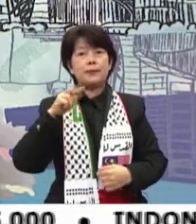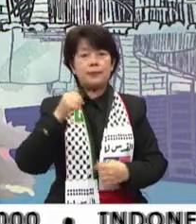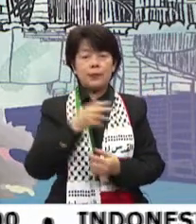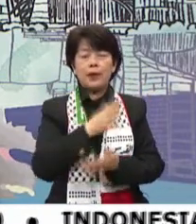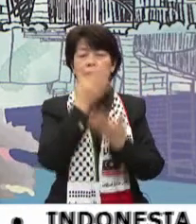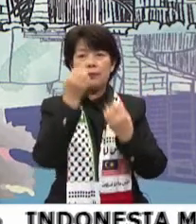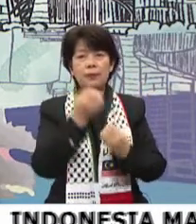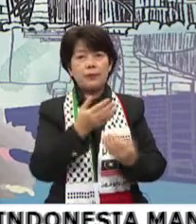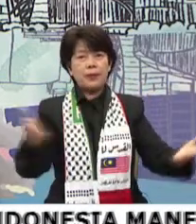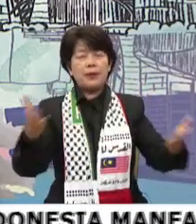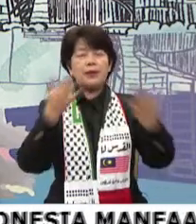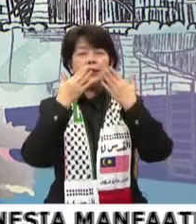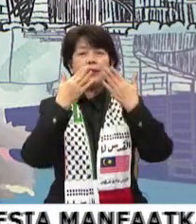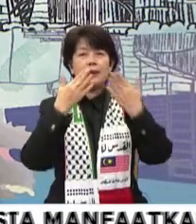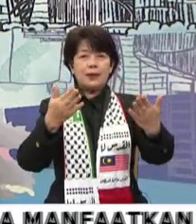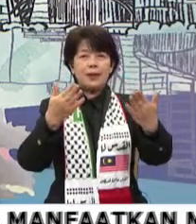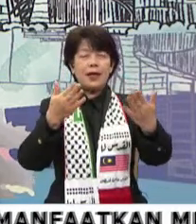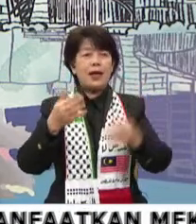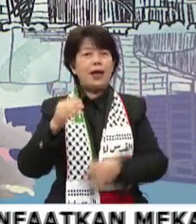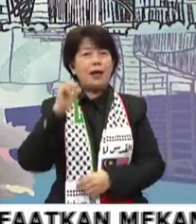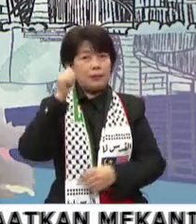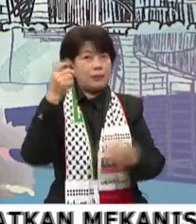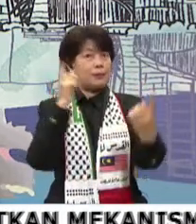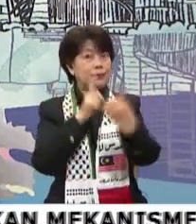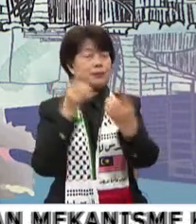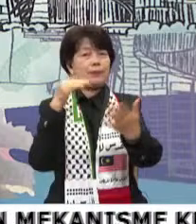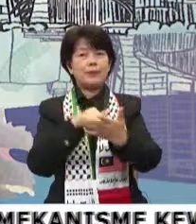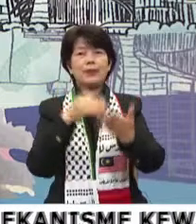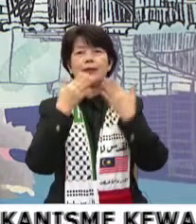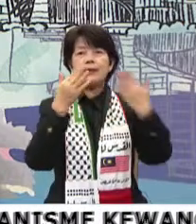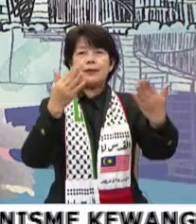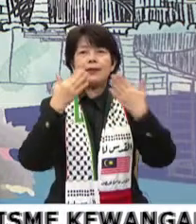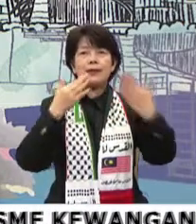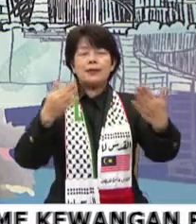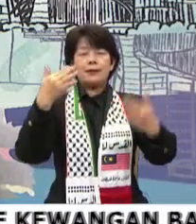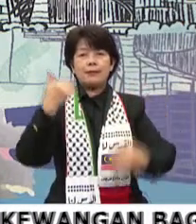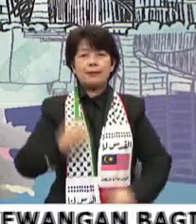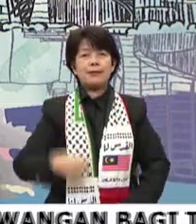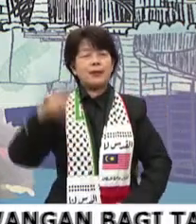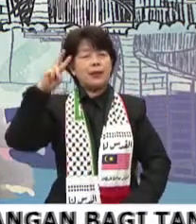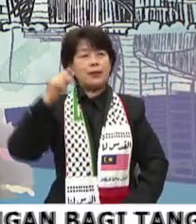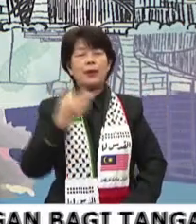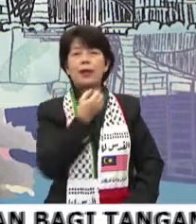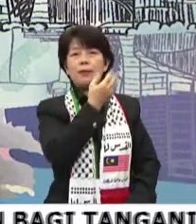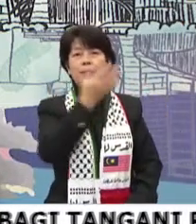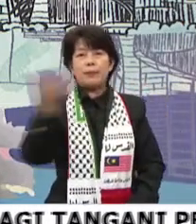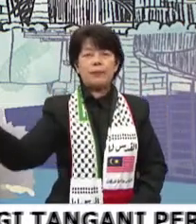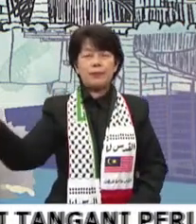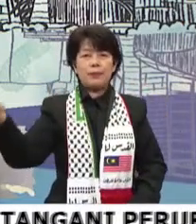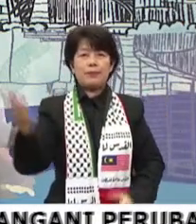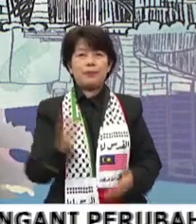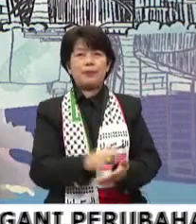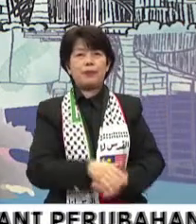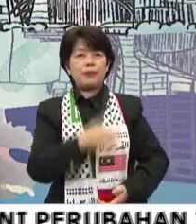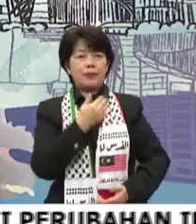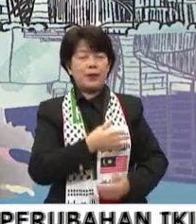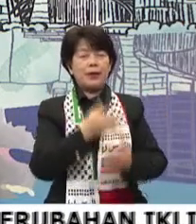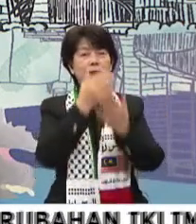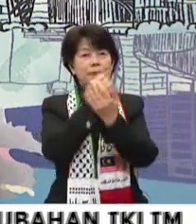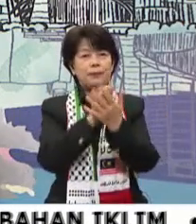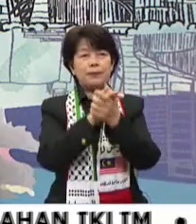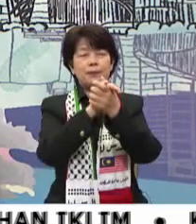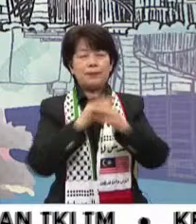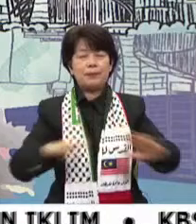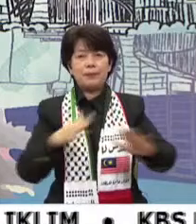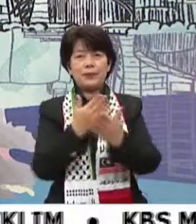persidangan dan Insyaallah kita akan berjumpa esok langsung dari parlimen saya kirol Hafiz Yunus dari sungai ke Segara Palestin pasti Merdeka Assalamualaikum